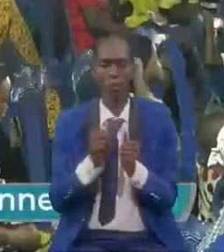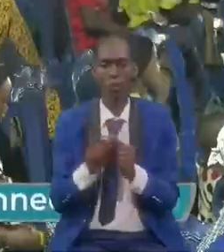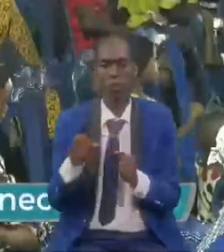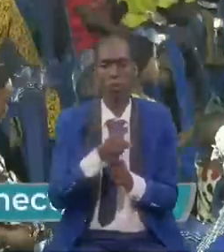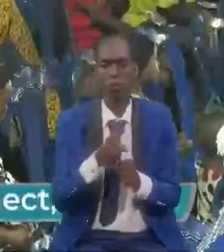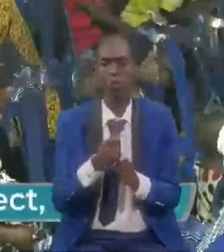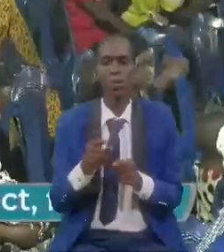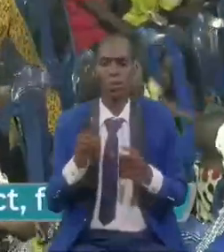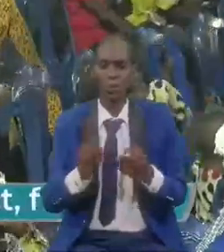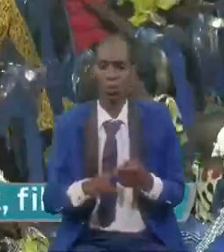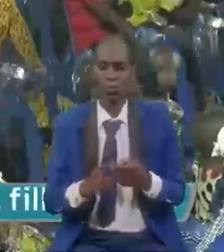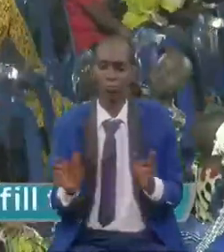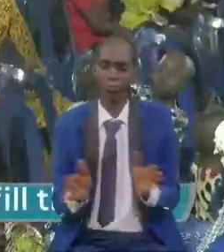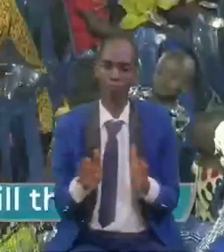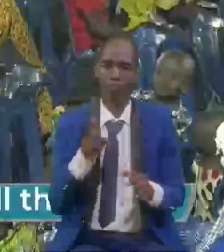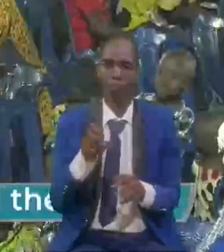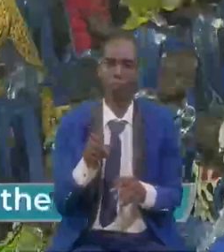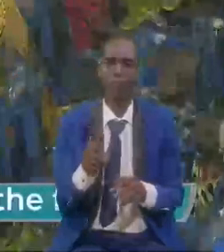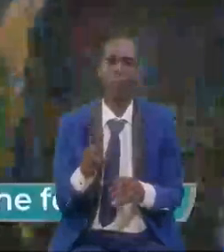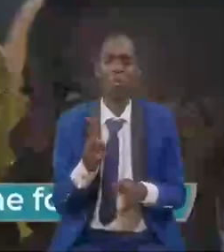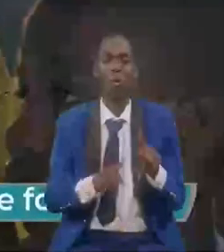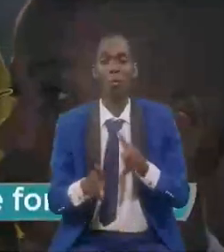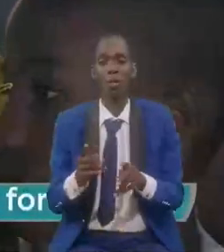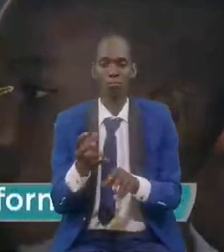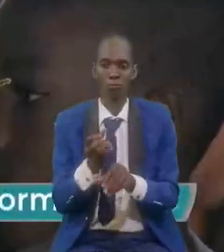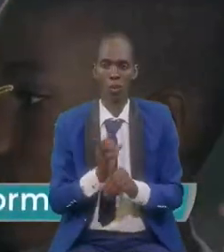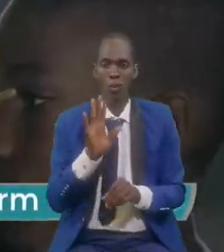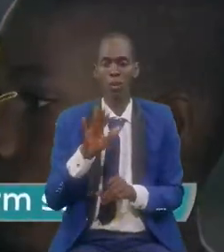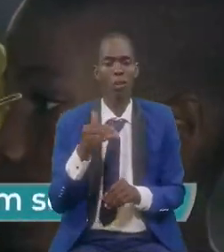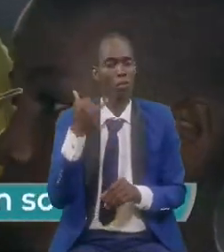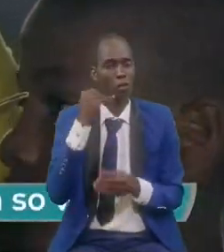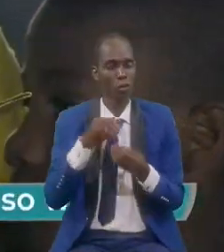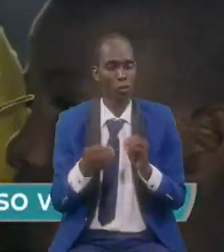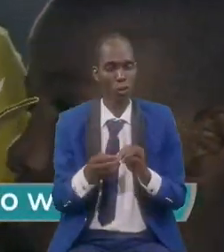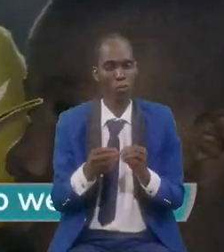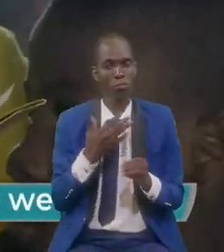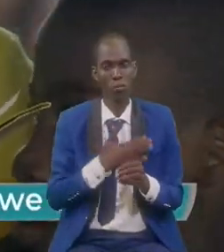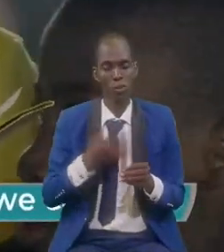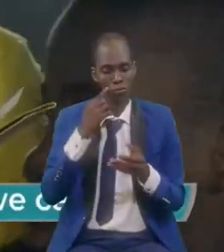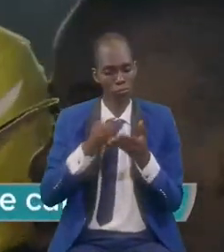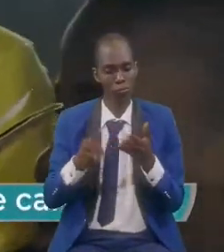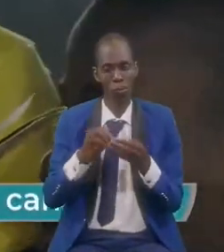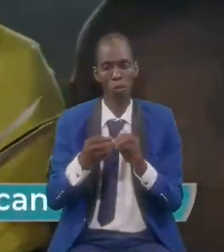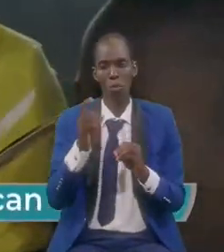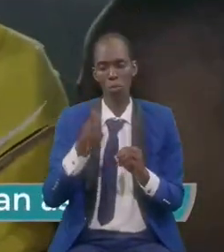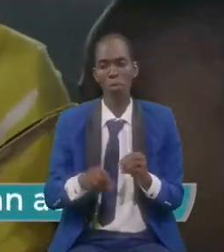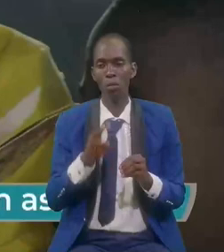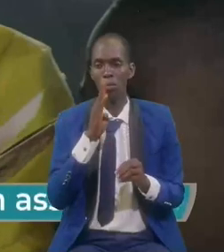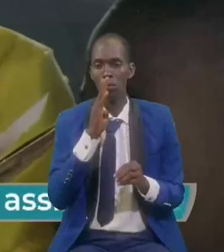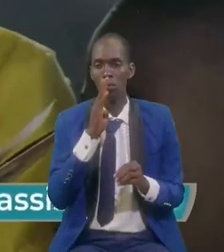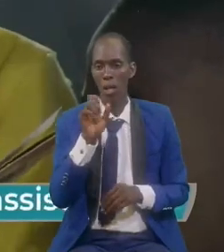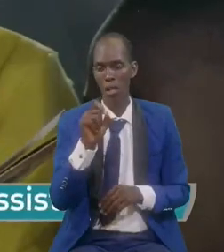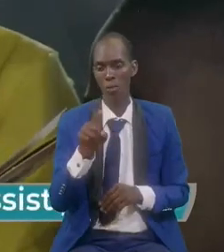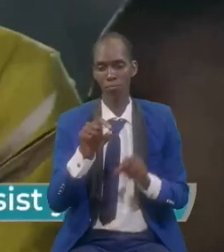Et surtout, veillez à ce qu'ils donnent les informations correctes, leurs contacts corrects, pour qu'on puisse les contacter par